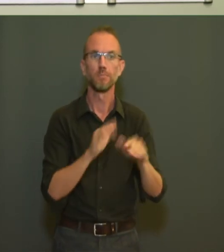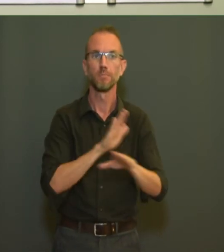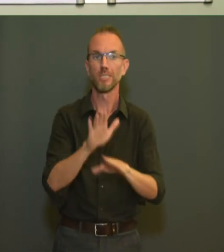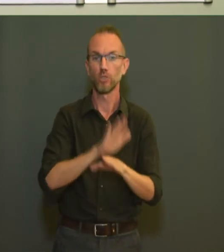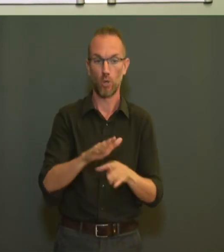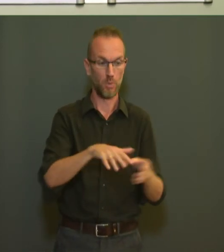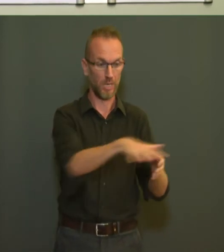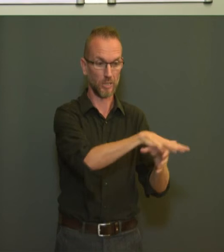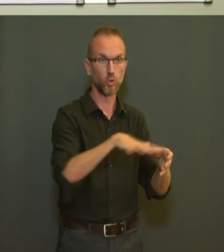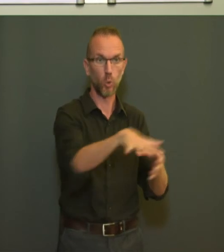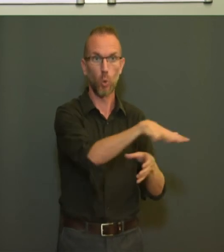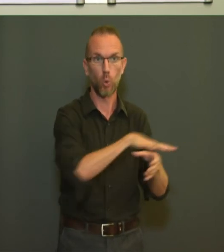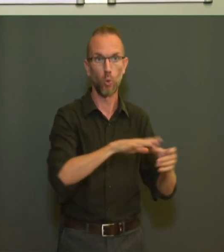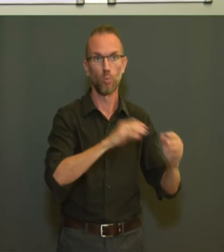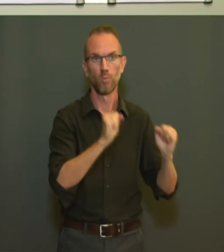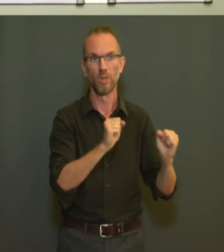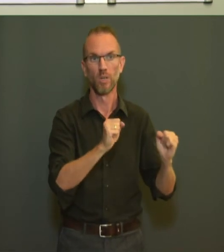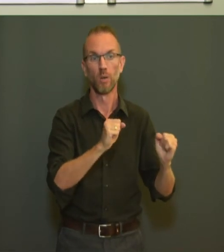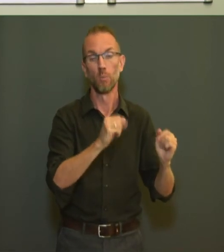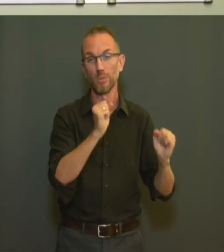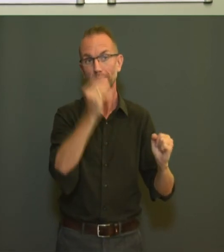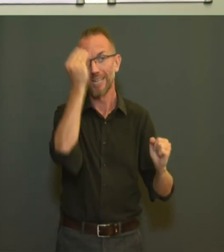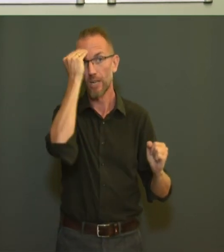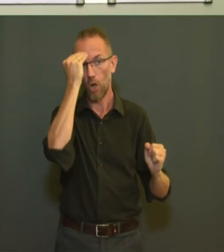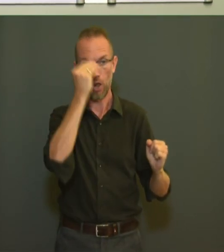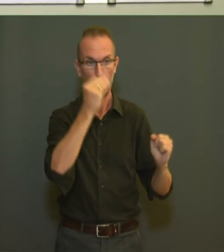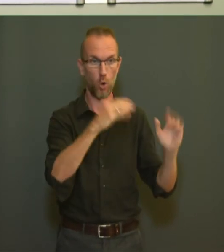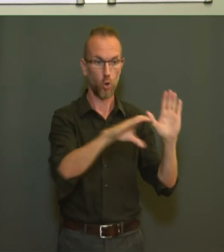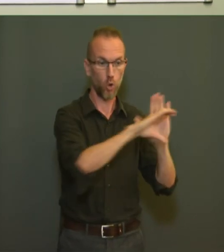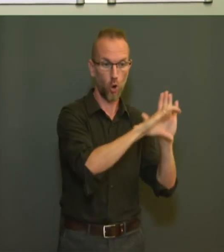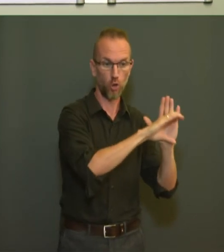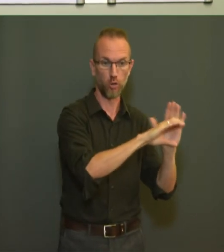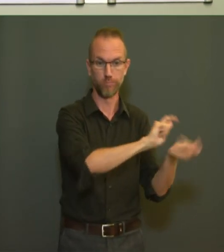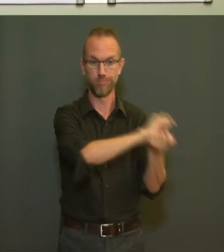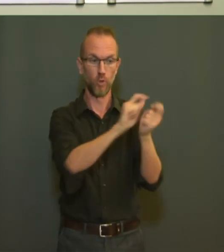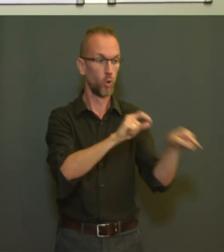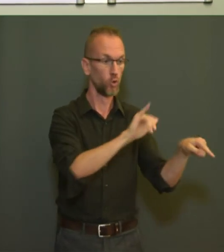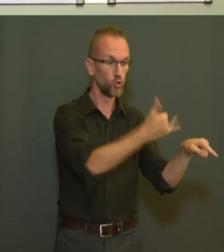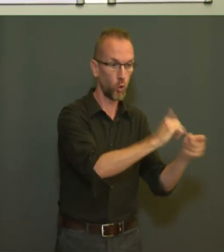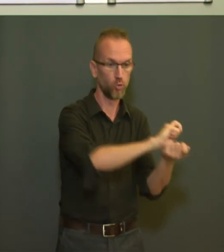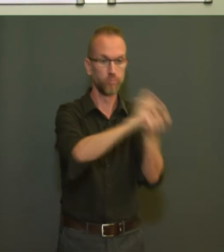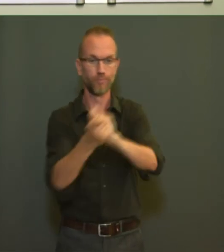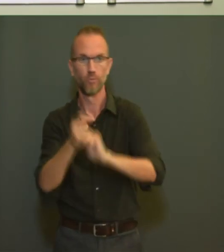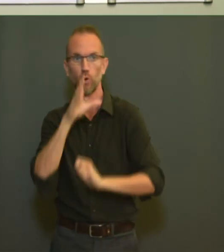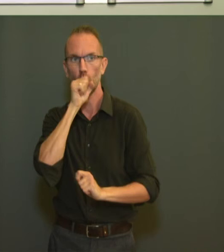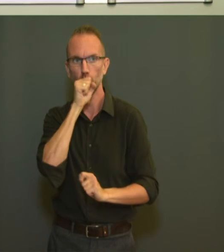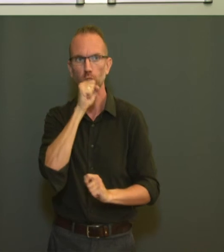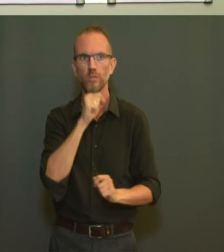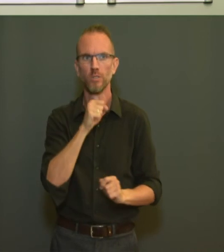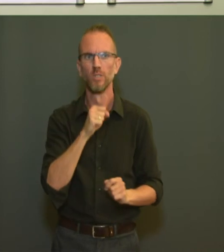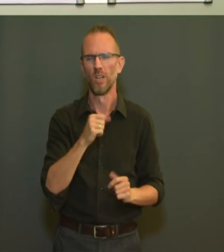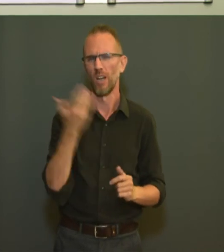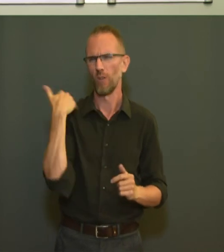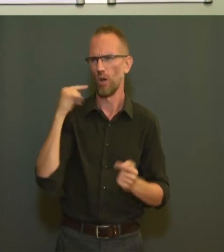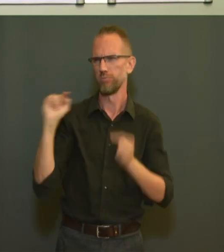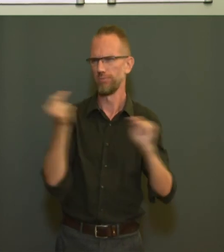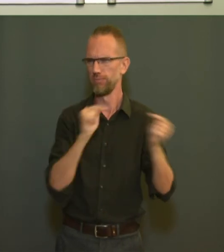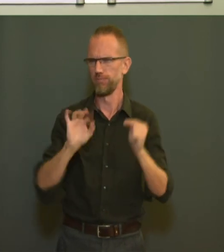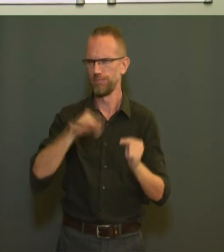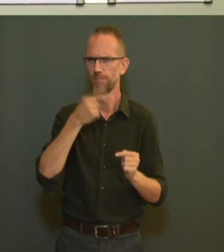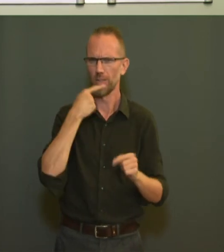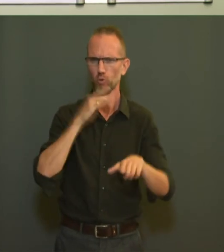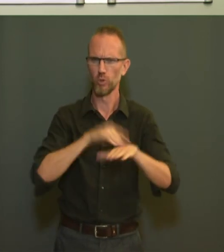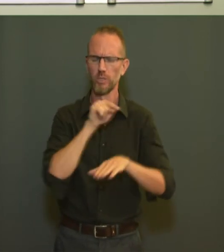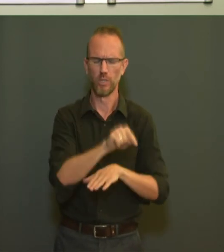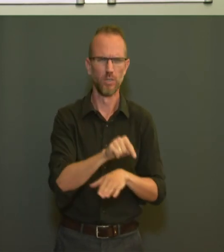modulation au niveau des écoles. Et vous savez tous, probablement, on en a beaucoup parlé à la reprise scolaire, qu'au niveau de la partie terminale